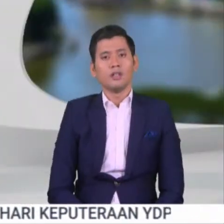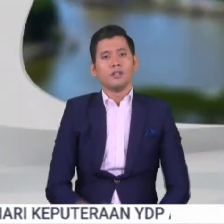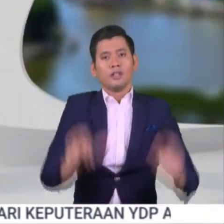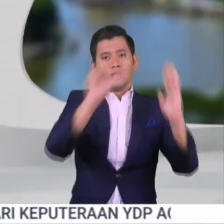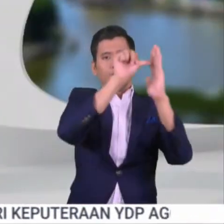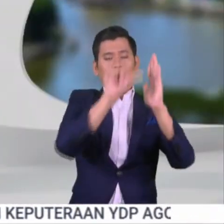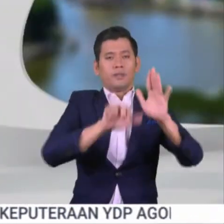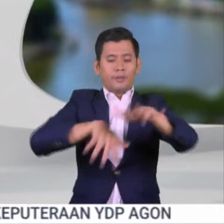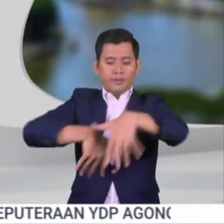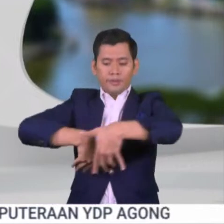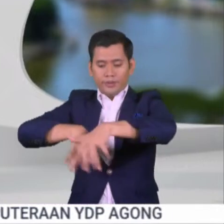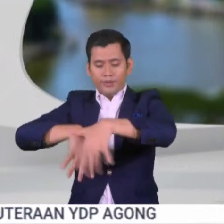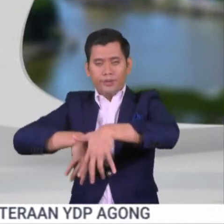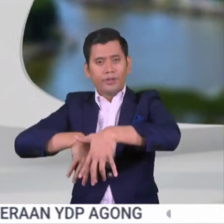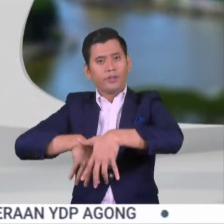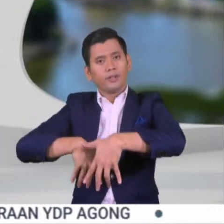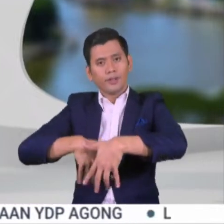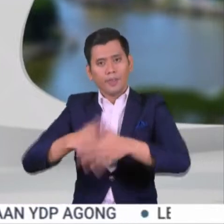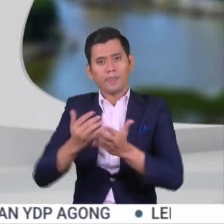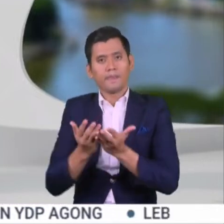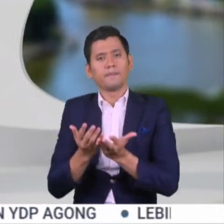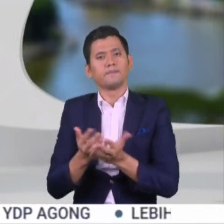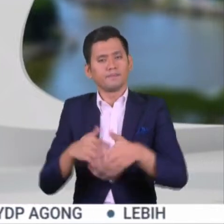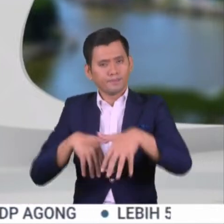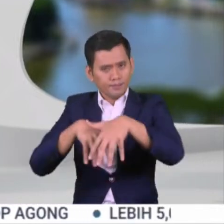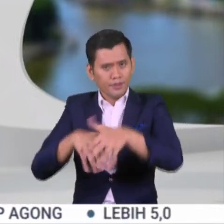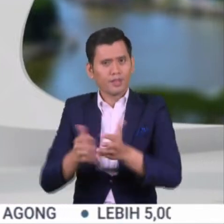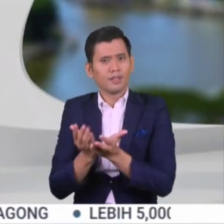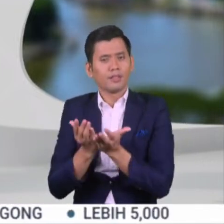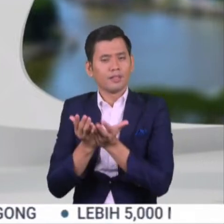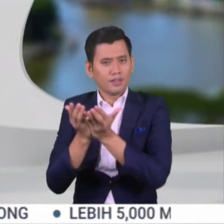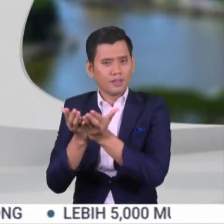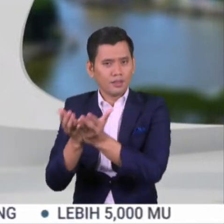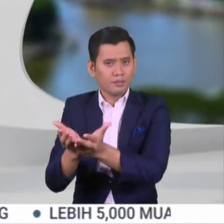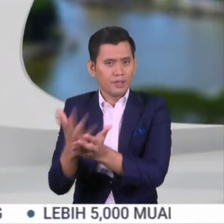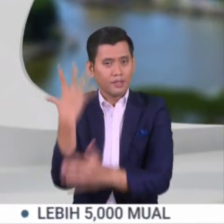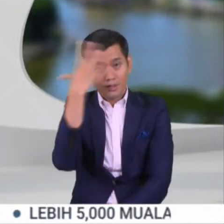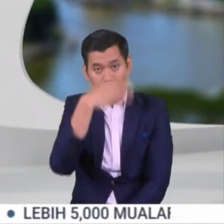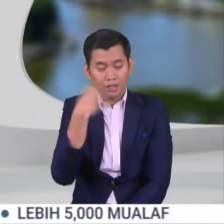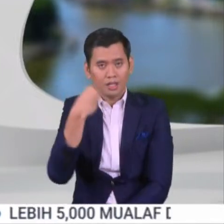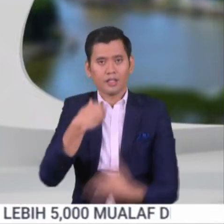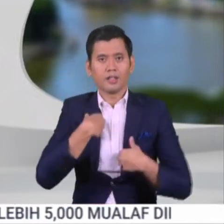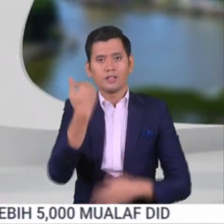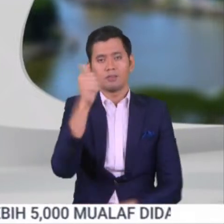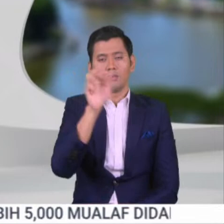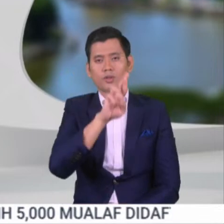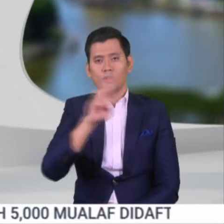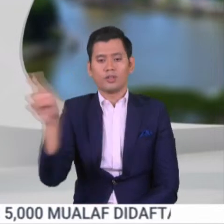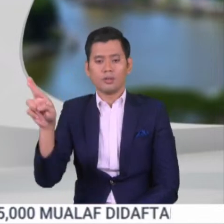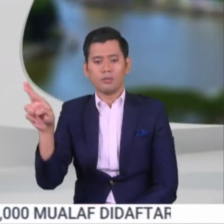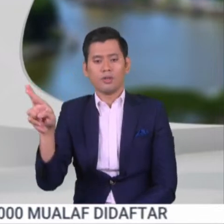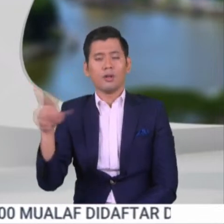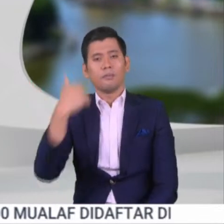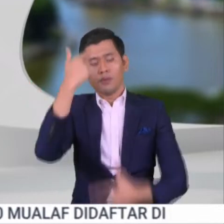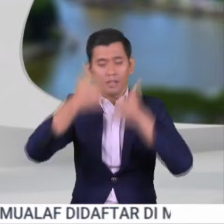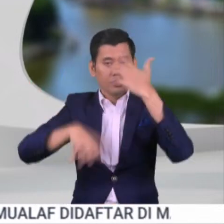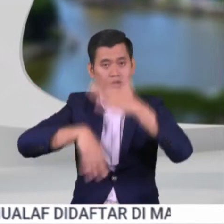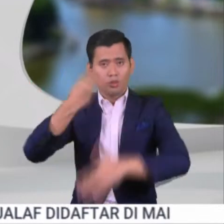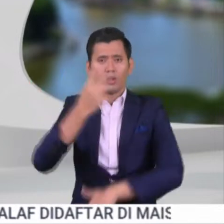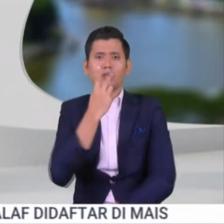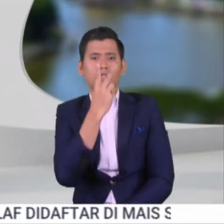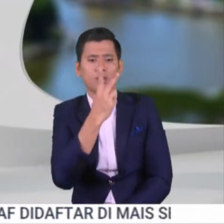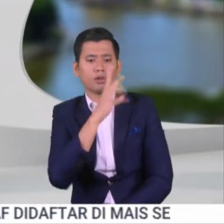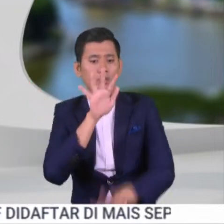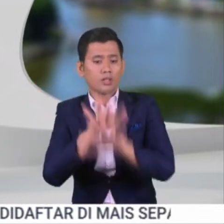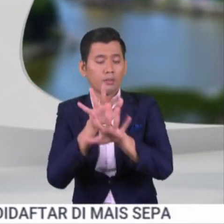Acara perarakan kapal berhias yang mewarnai tebingan Kuching malam tadi menarik lebih 10,000 pengunjung termasuk pelancong luar.